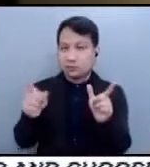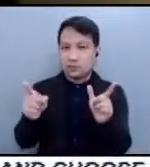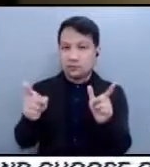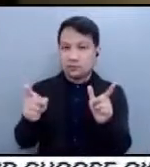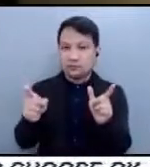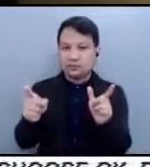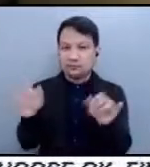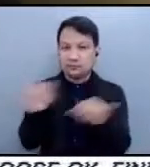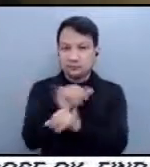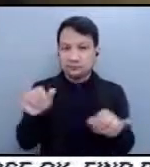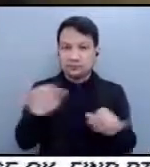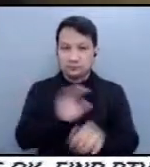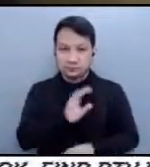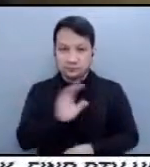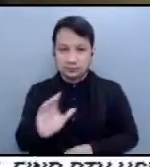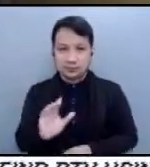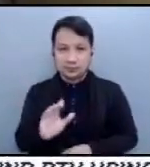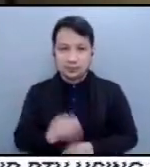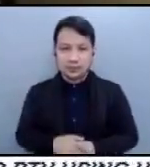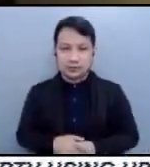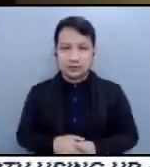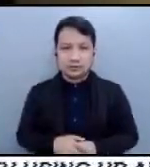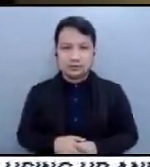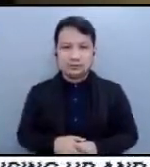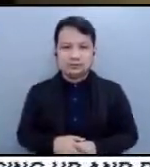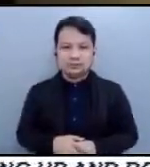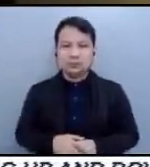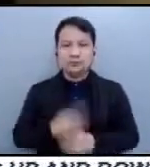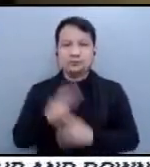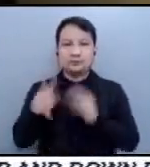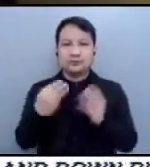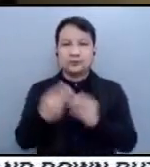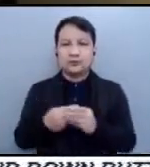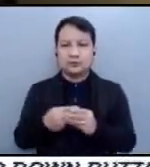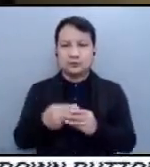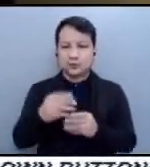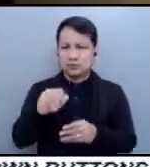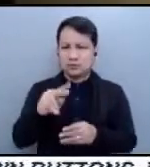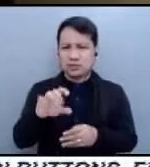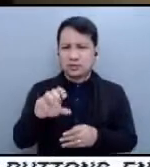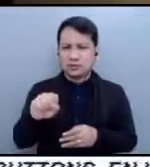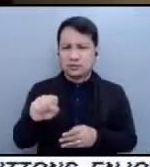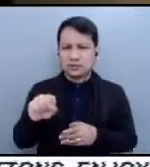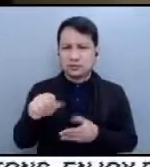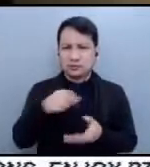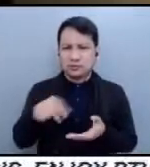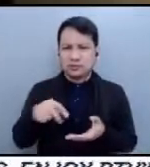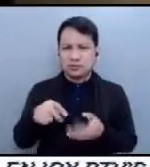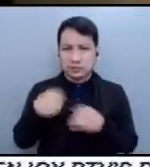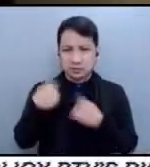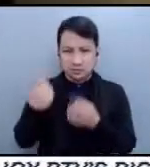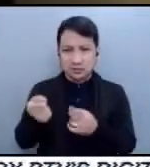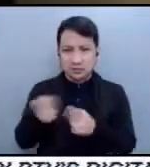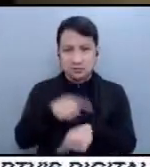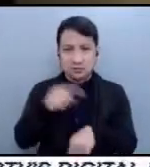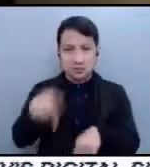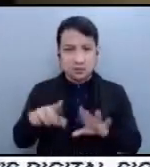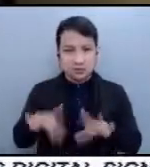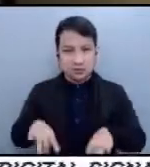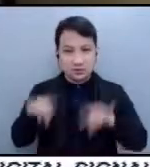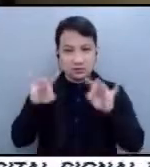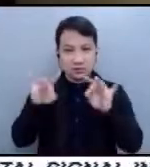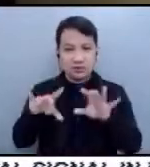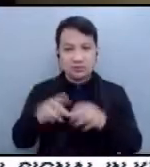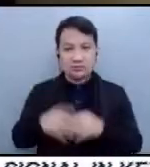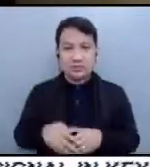ang nag-champion sa Varsity Division ng World Supremacy Battlegrounds na ginanap lang naman sa Australia.